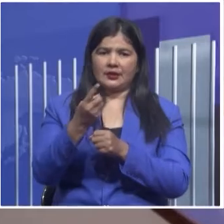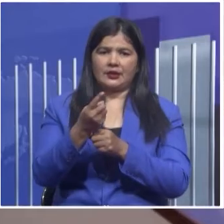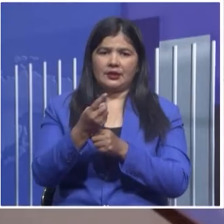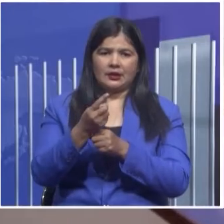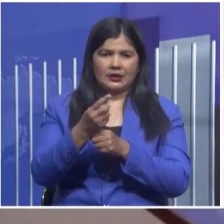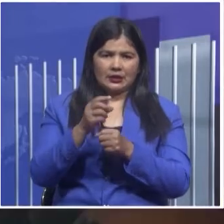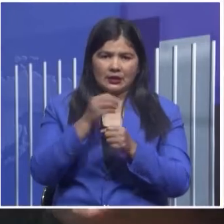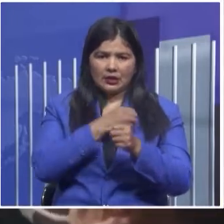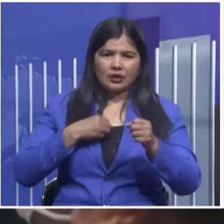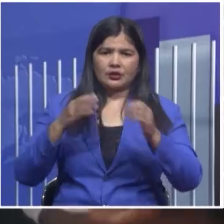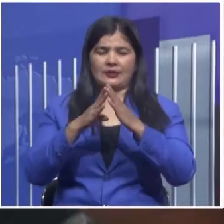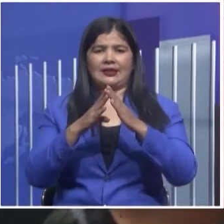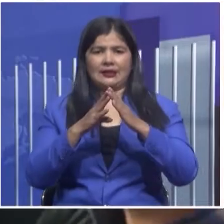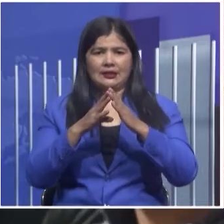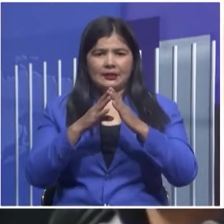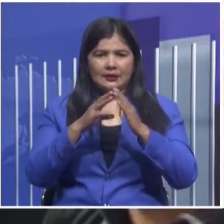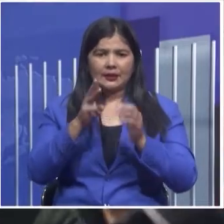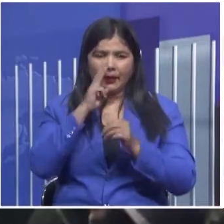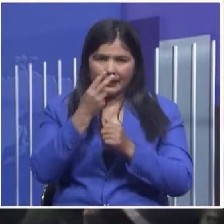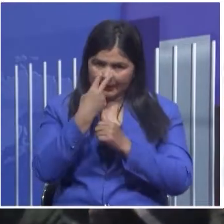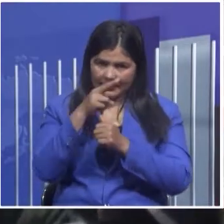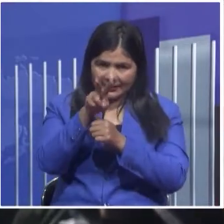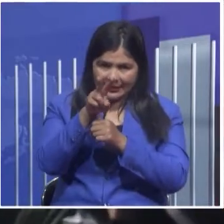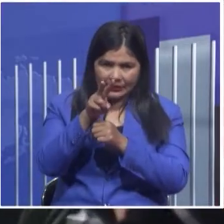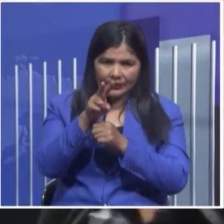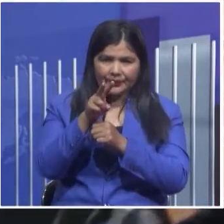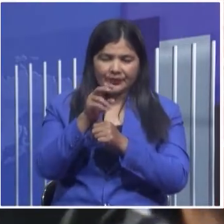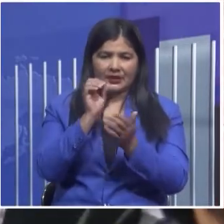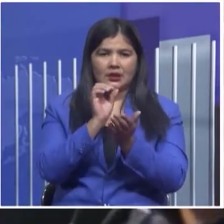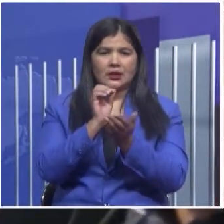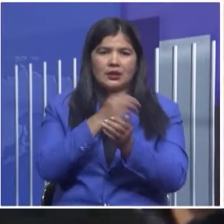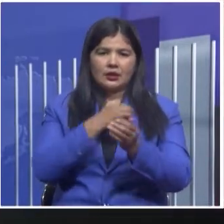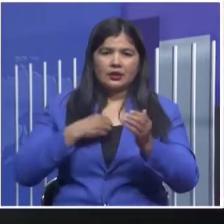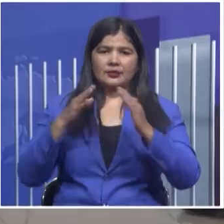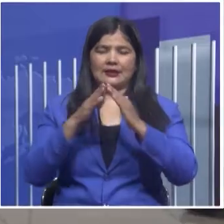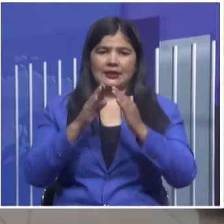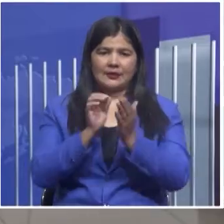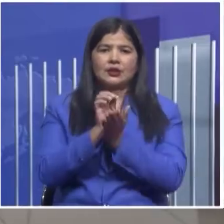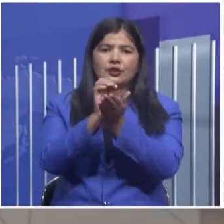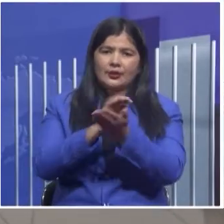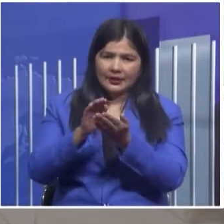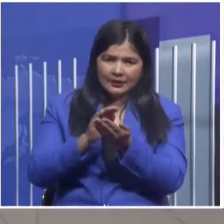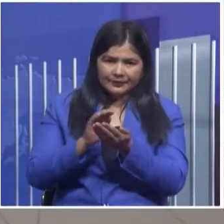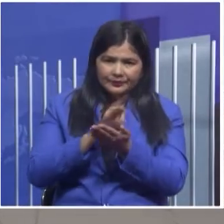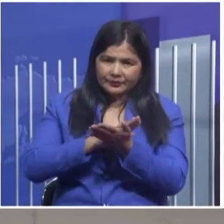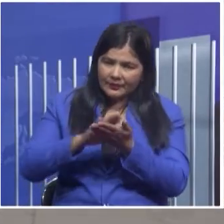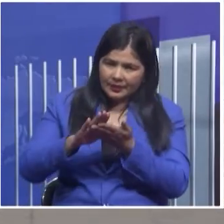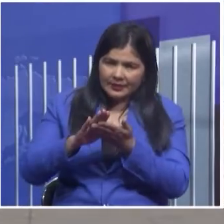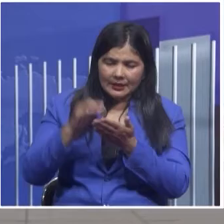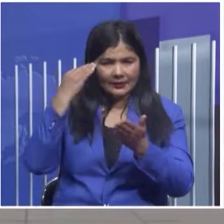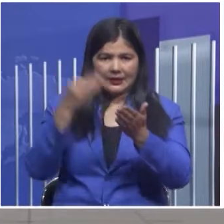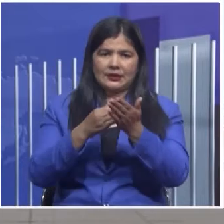छौँ। अस्पताल नर्सिङ इन्चार्ज ज्योति पौडेलले अस्पतालमा सेवा विस्तार सँगै जनशक्ति व्यवस्थापनमा ध्यान